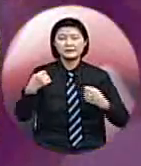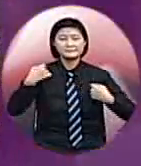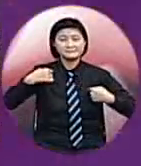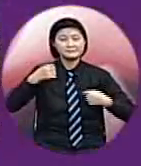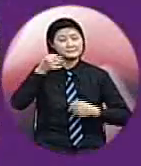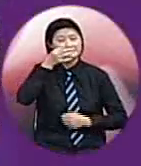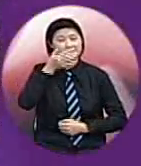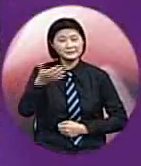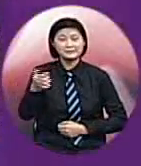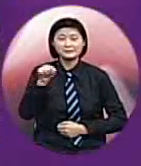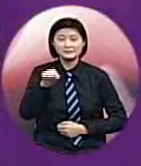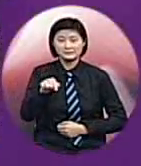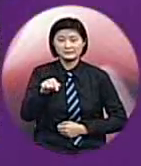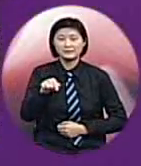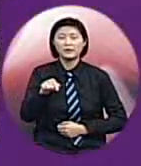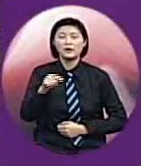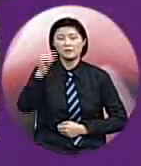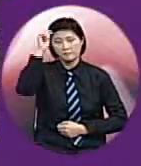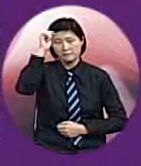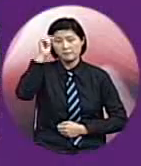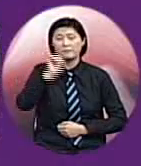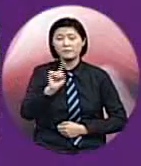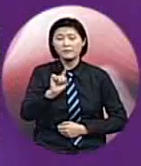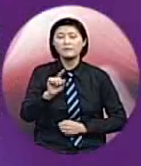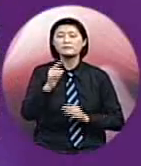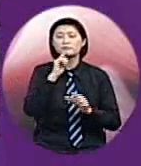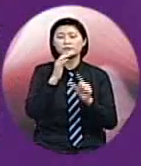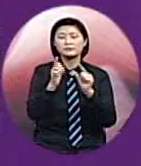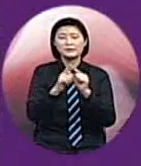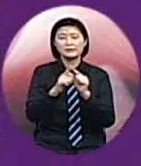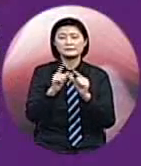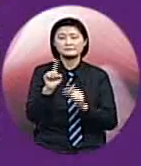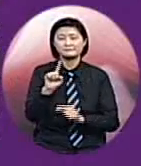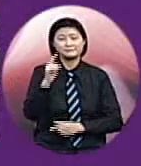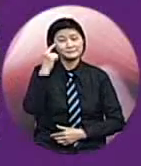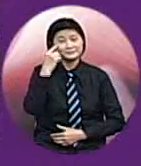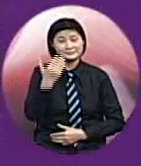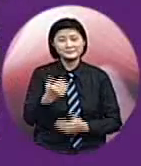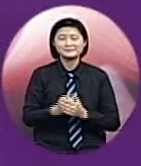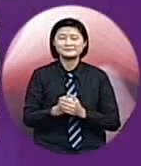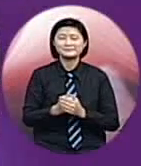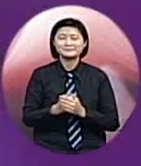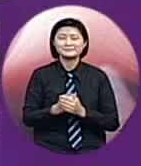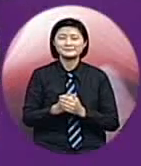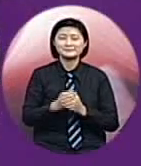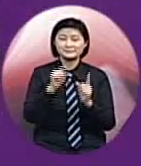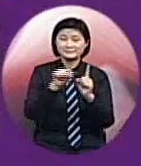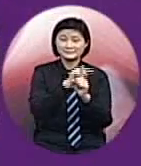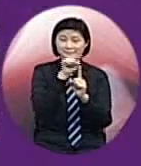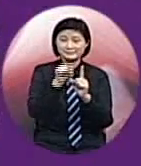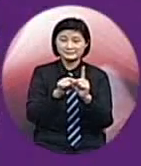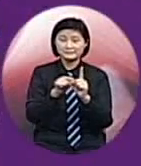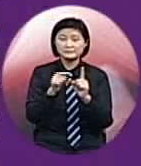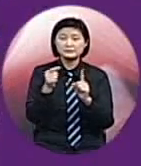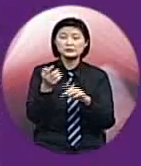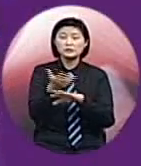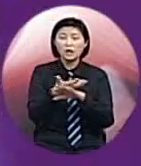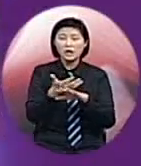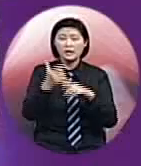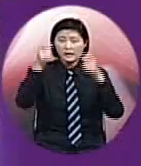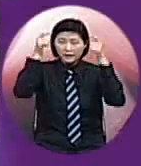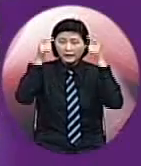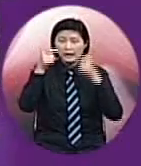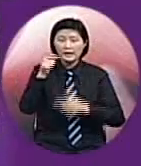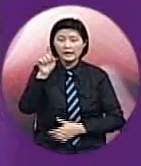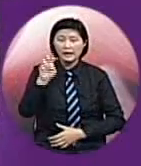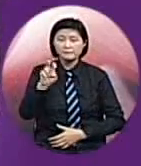네. 쓰고 있는 이 털모자를 북한에서는 무엇이라고 할까요가 문제입니다. 보기 드릴게요. 1번 털감투,